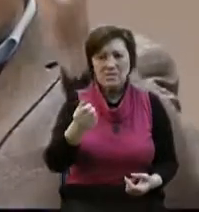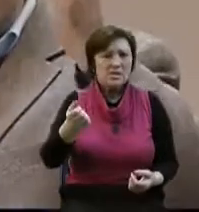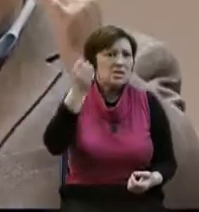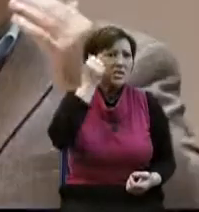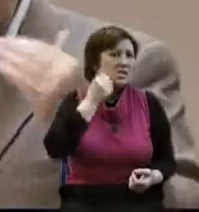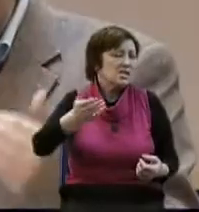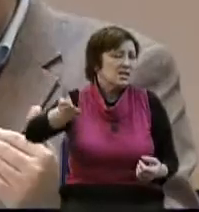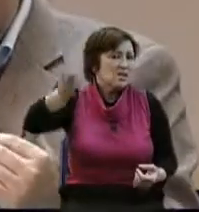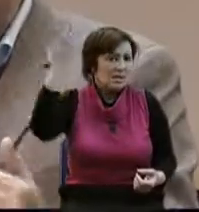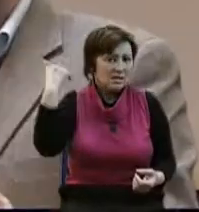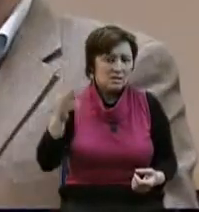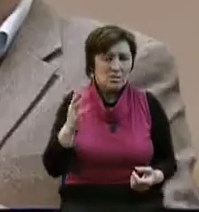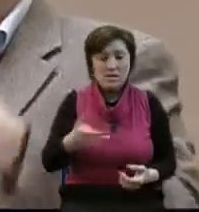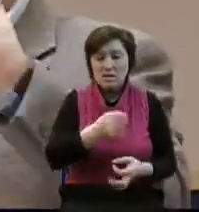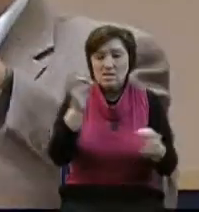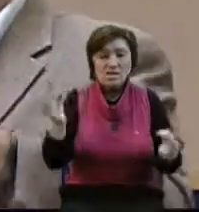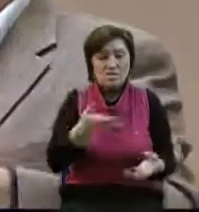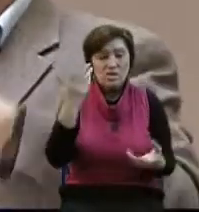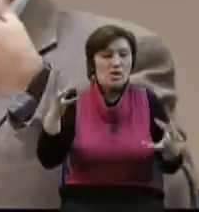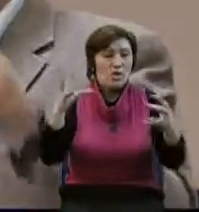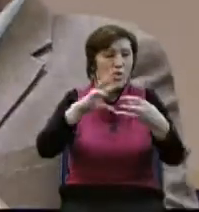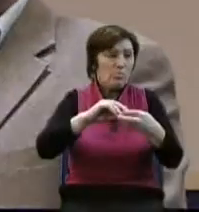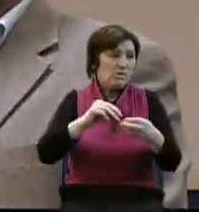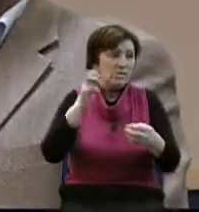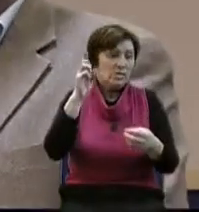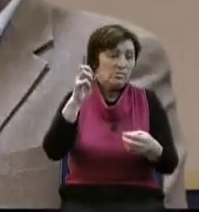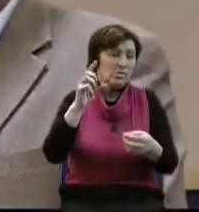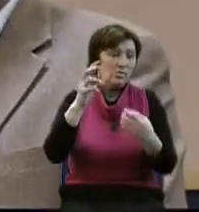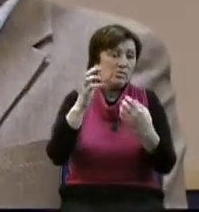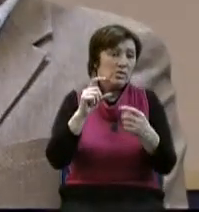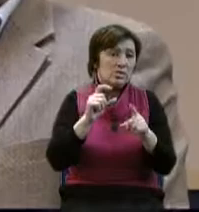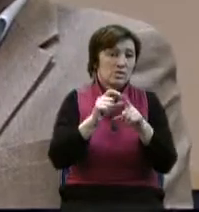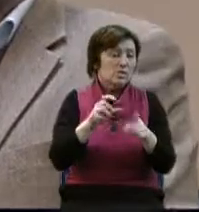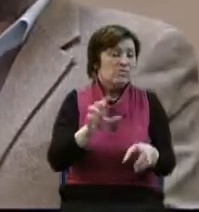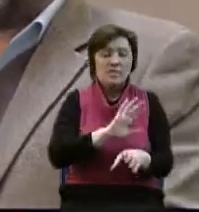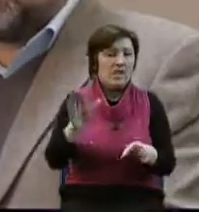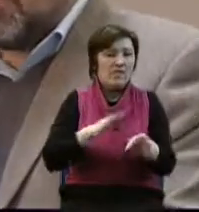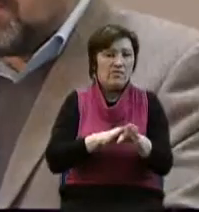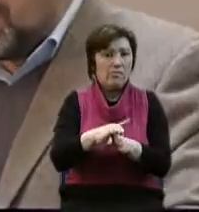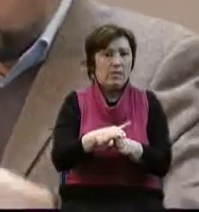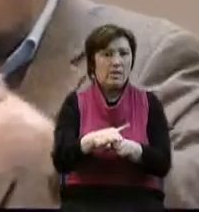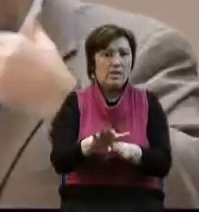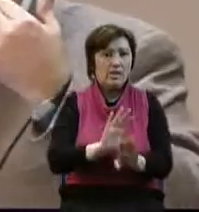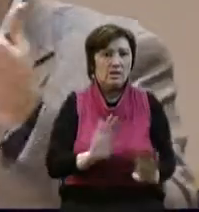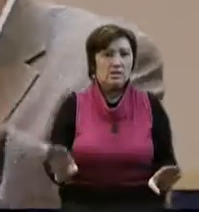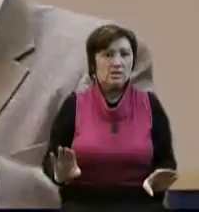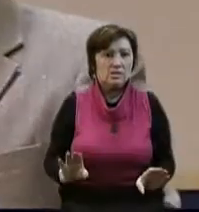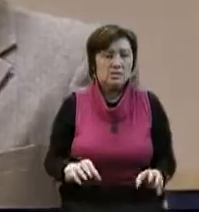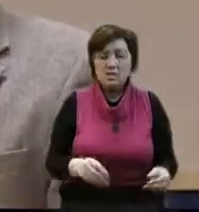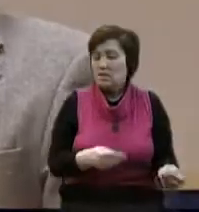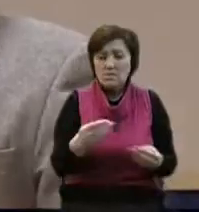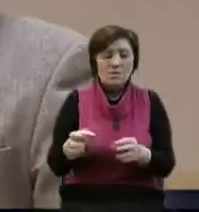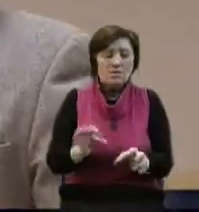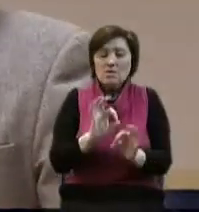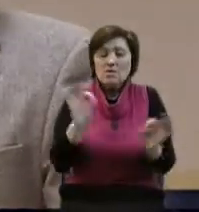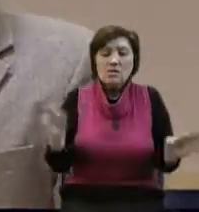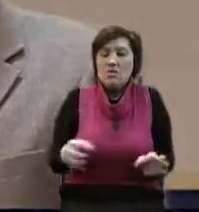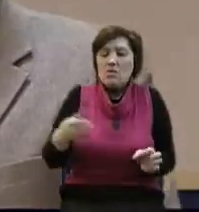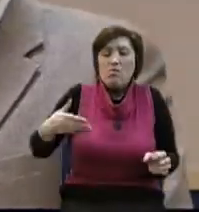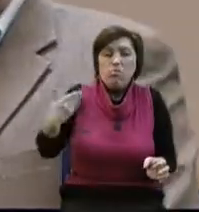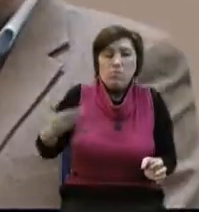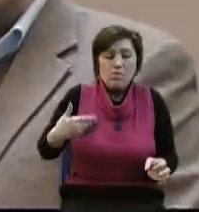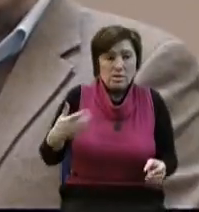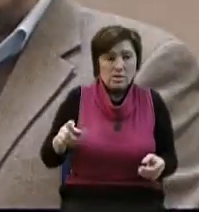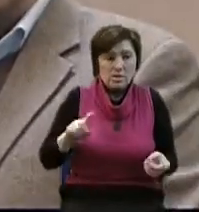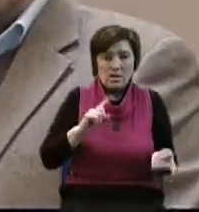имеют ничего общего с Божьим Словом, и не делать это, не исполнять это, потому что мало того, что это не принесет никакой пользы, это даже